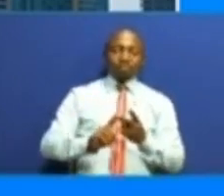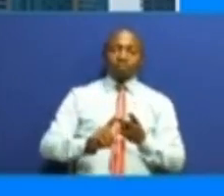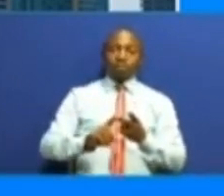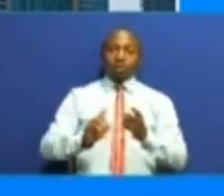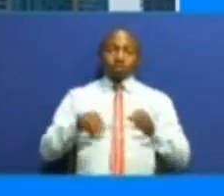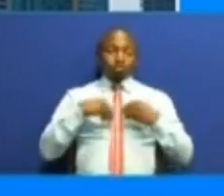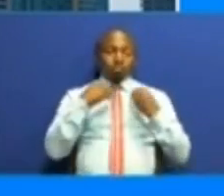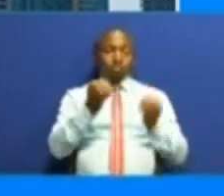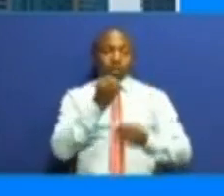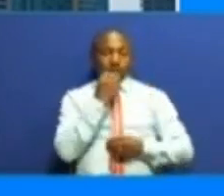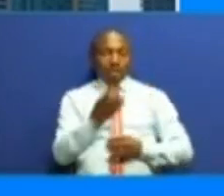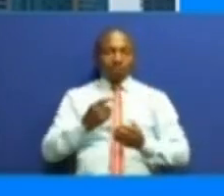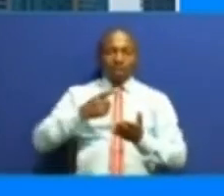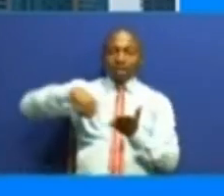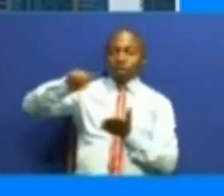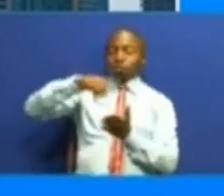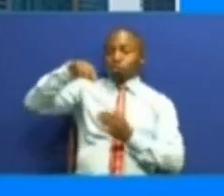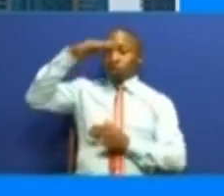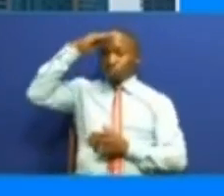tulitoa taarifa kituo cha polisi.